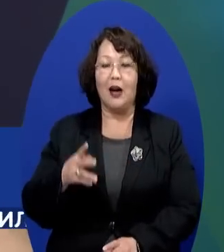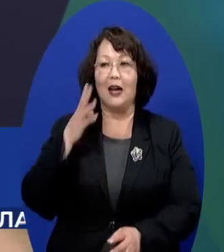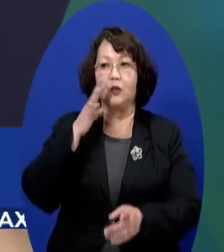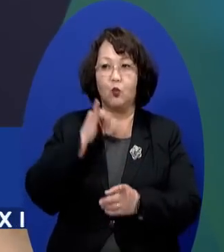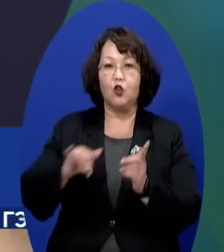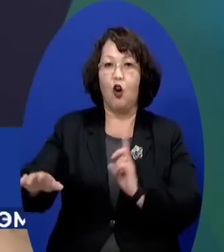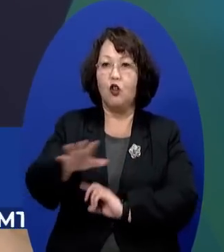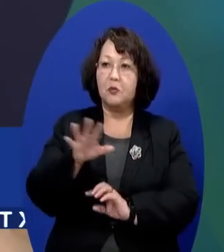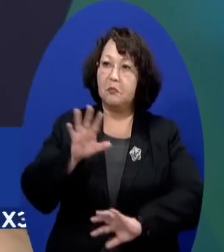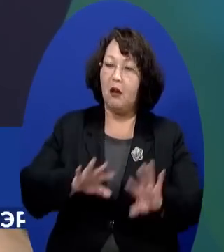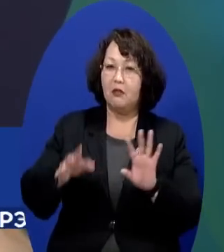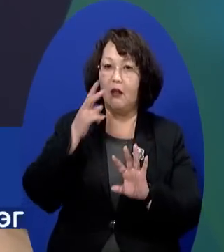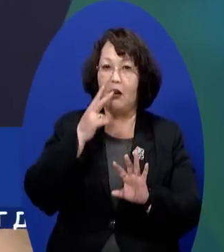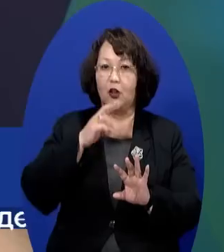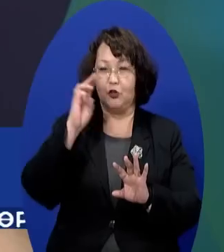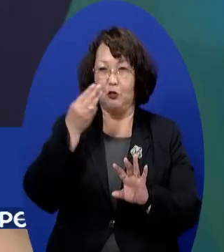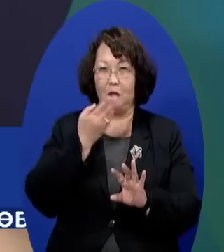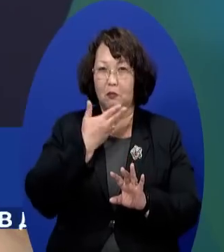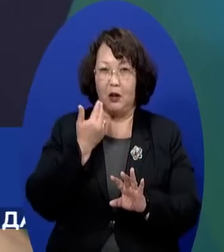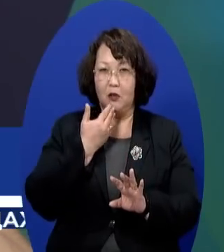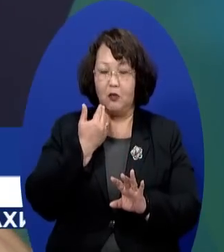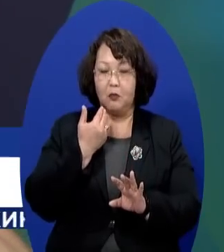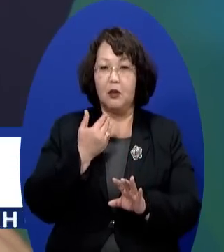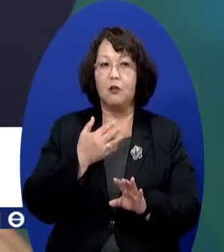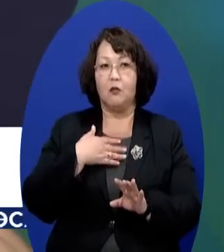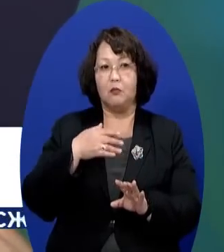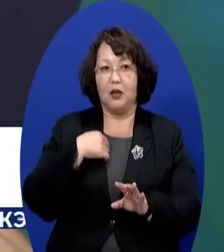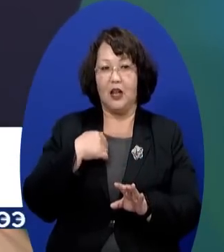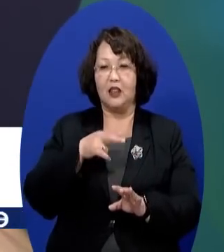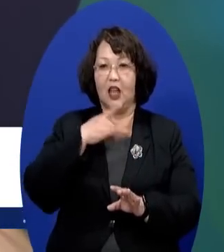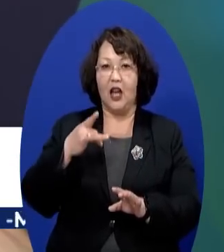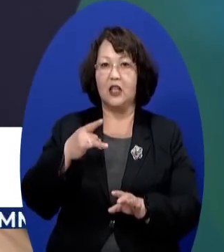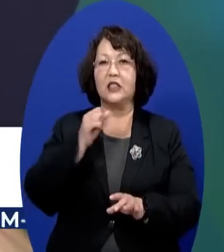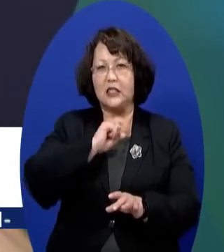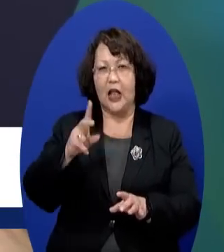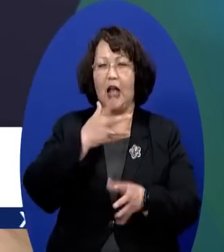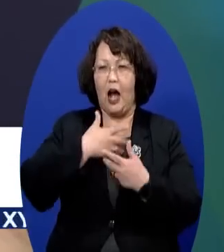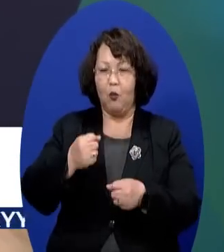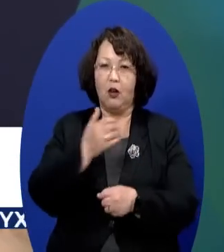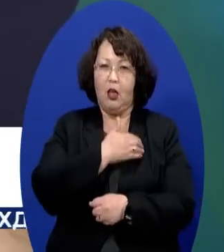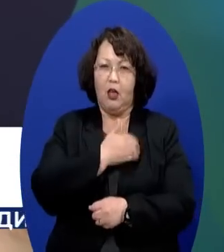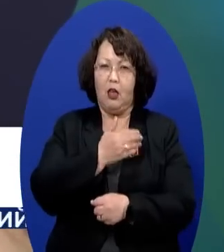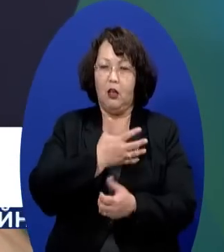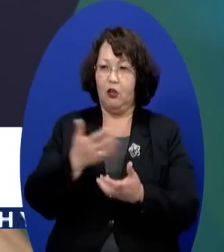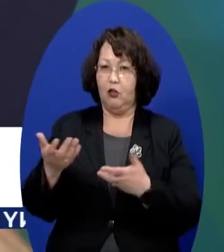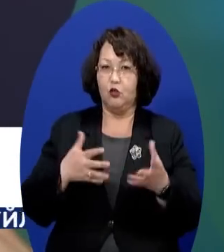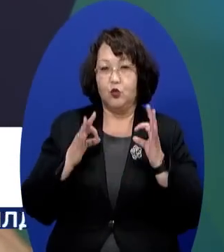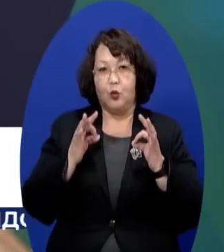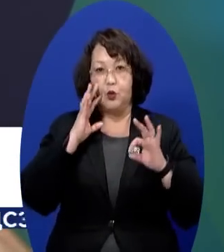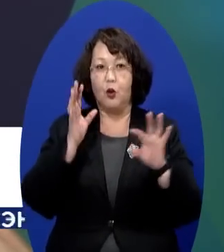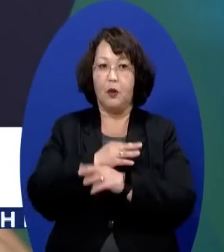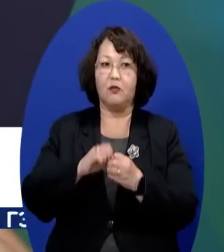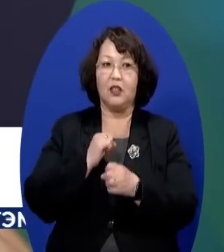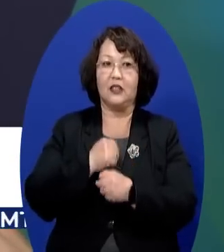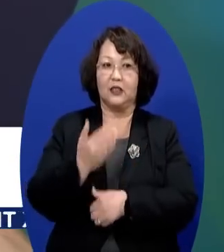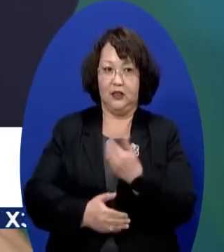хамаарат яг орчин нэм тодорхойгүй байгаа үед манай дээр бол эрэлт айгүй өндөр байгаа л да. Тэгэхээр тэрийгээ бид нэр мэдээж эрсдлээ зүү менеж хийх хэрэгтэй. Манай